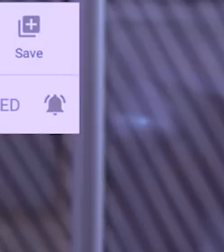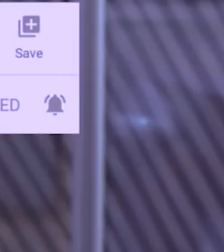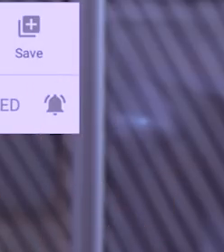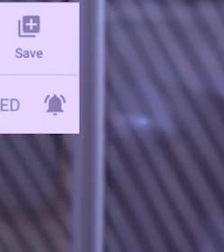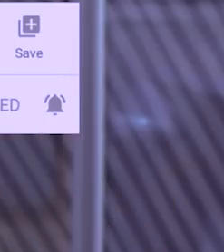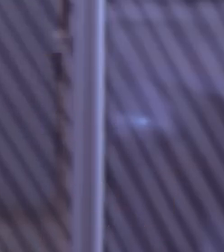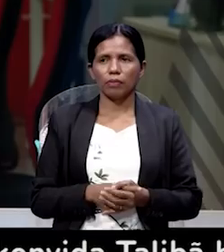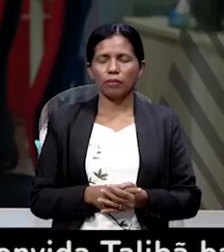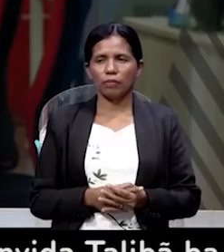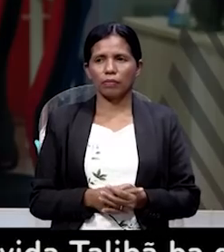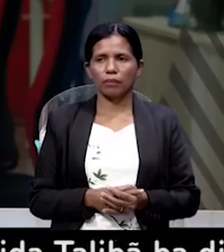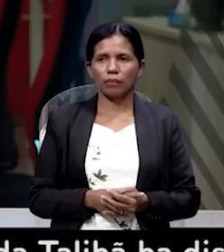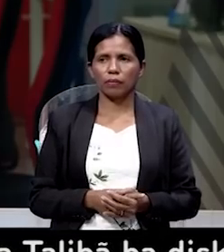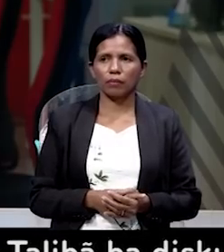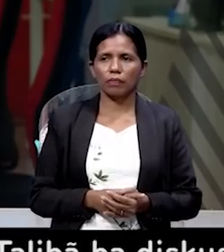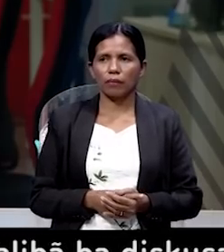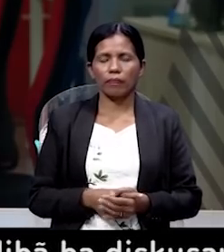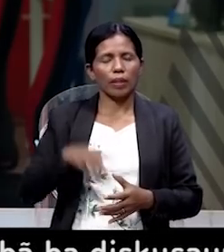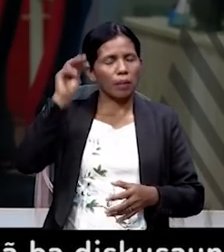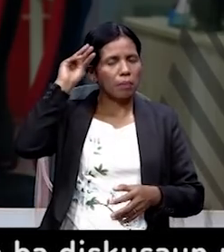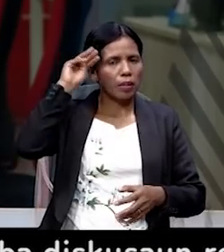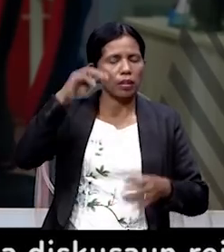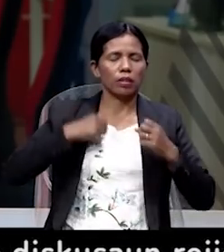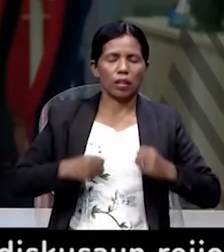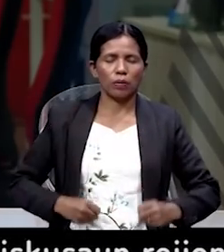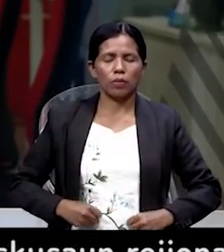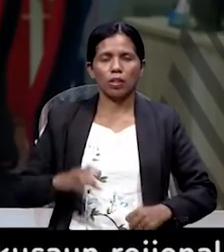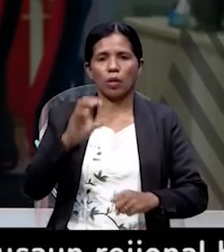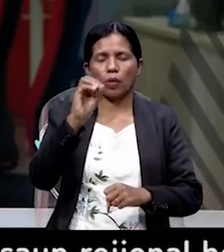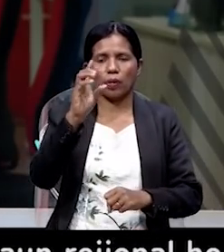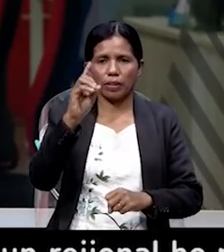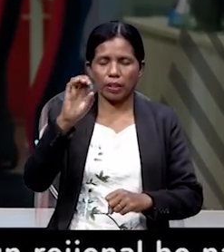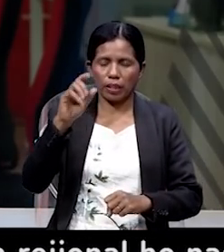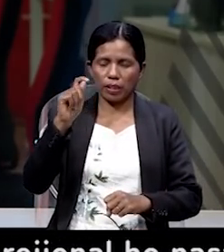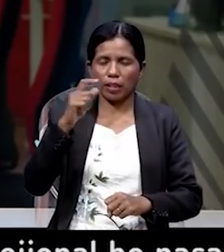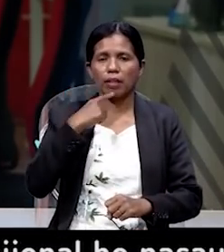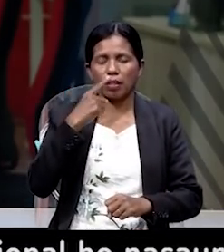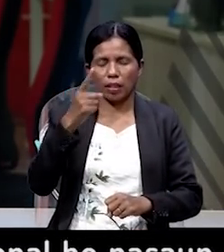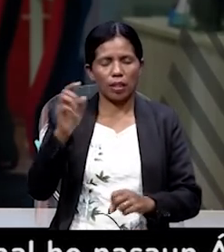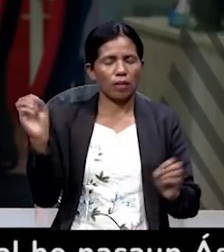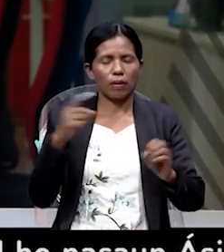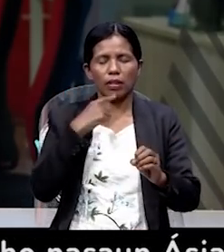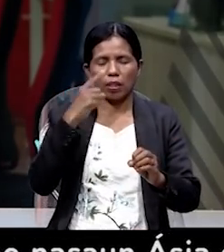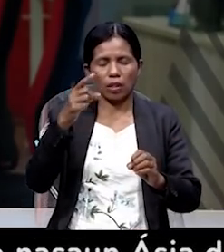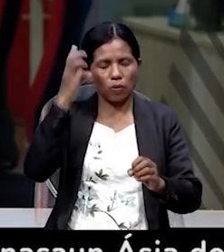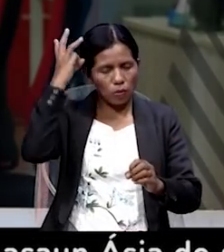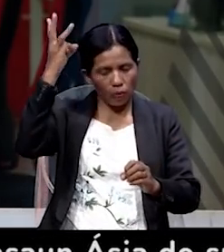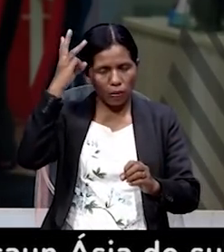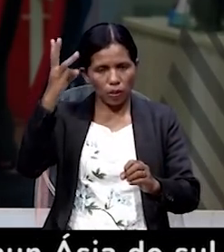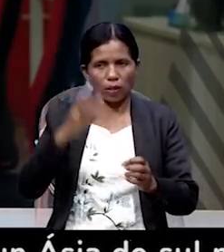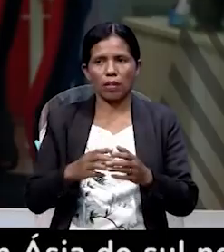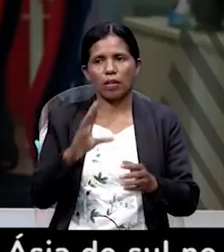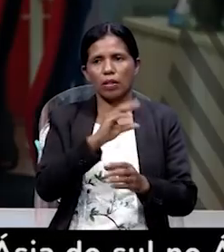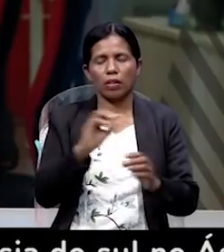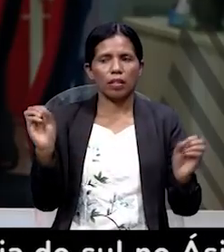more information. Ministra Saúde Odete Maria Freitas Belo lakoi hatam preocupação povo niang no